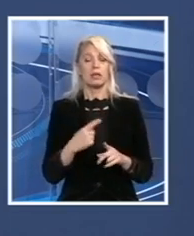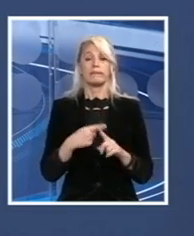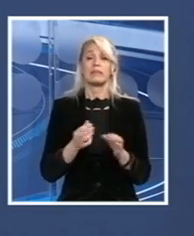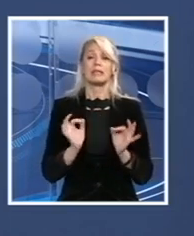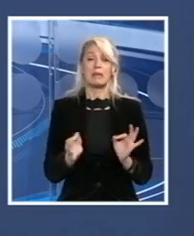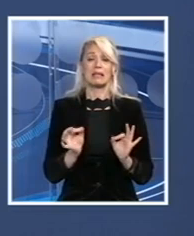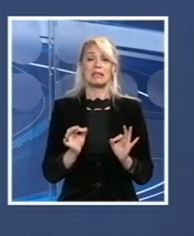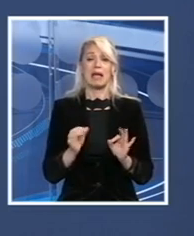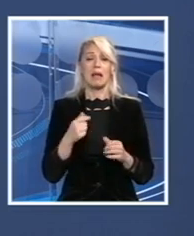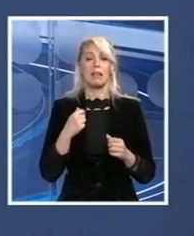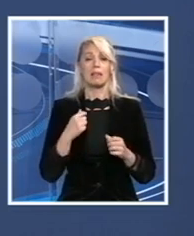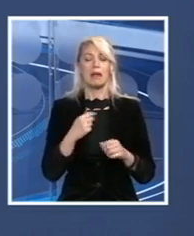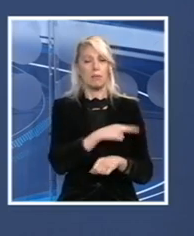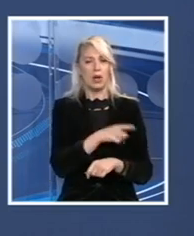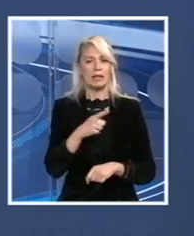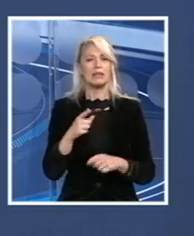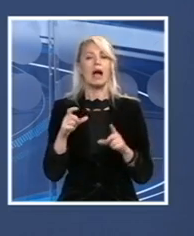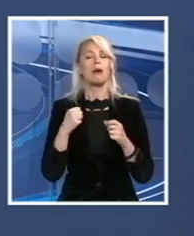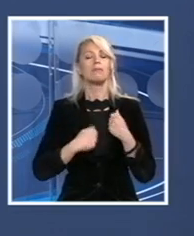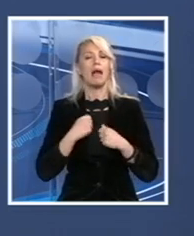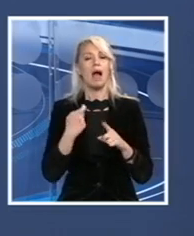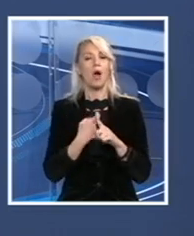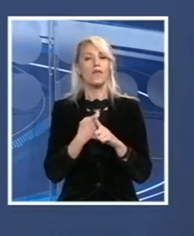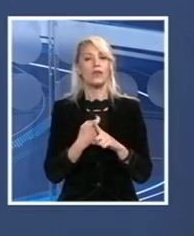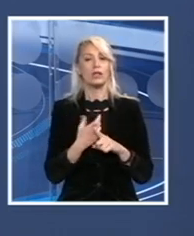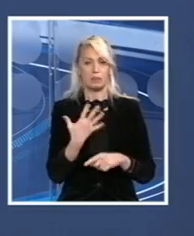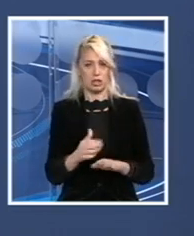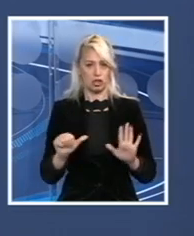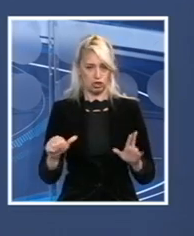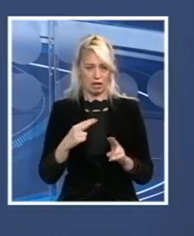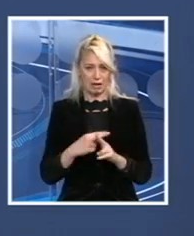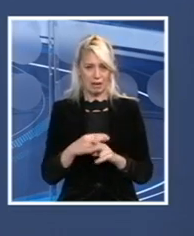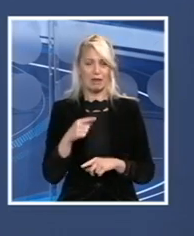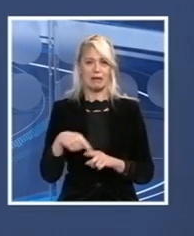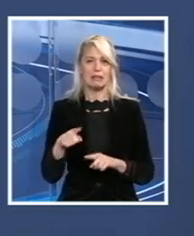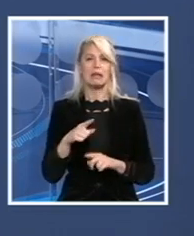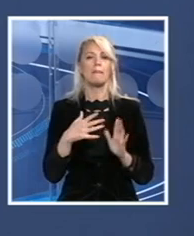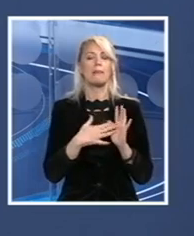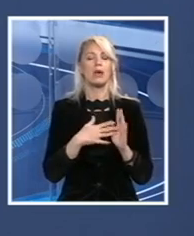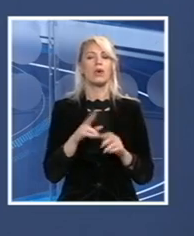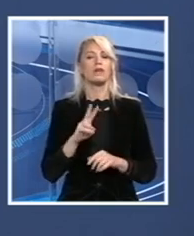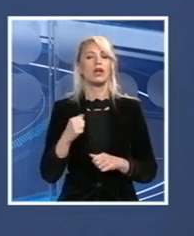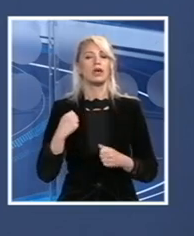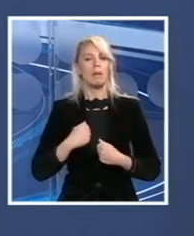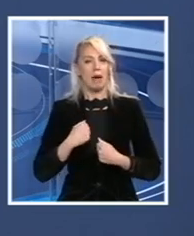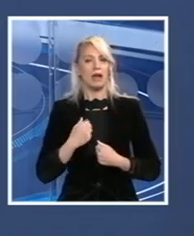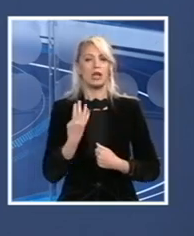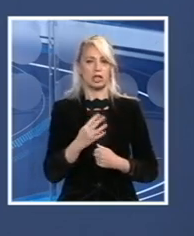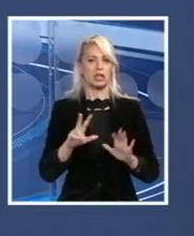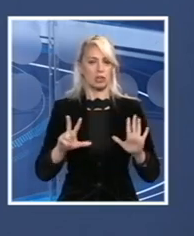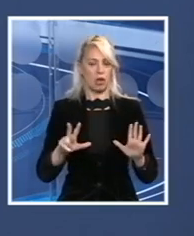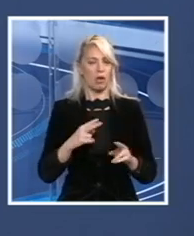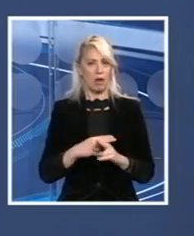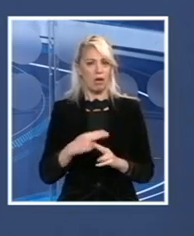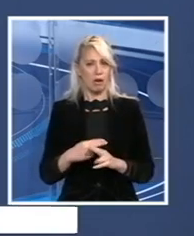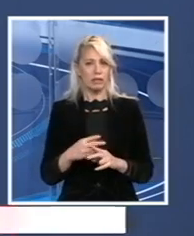bolnica Banja Koviljača, 56 pacijenata, Specijalna bolnica Merkur Vrnjačka Banja, 48,